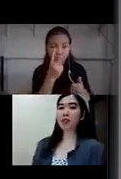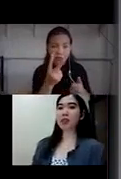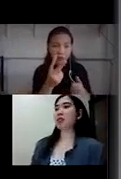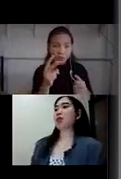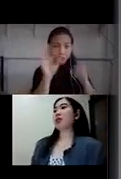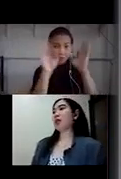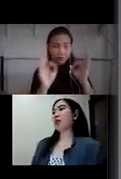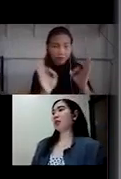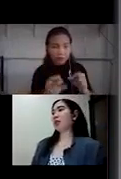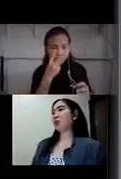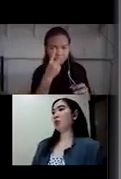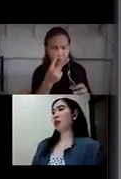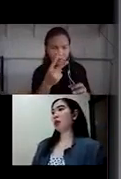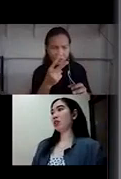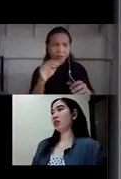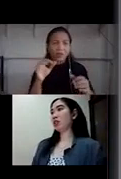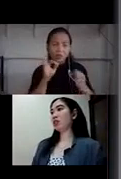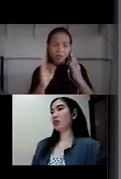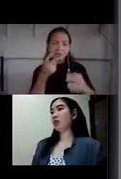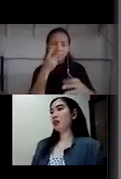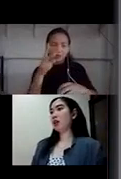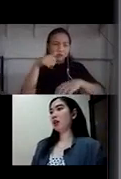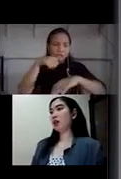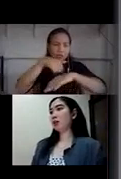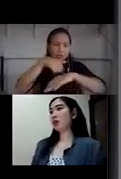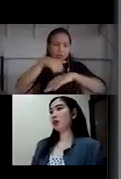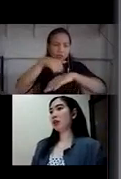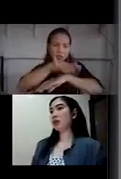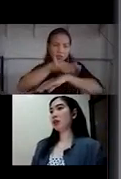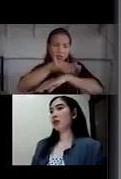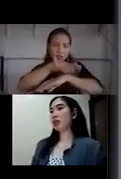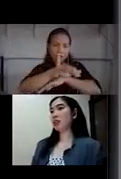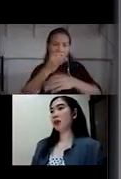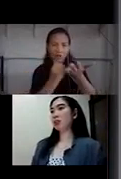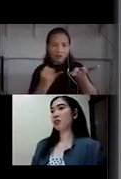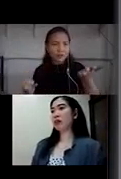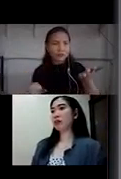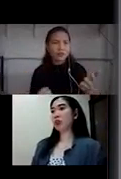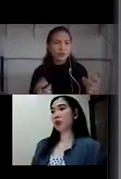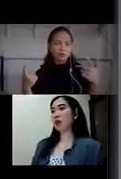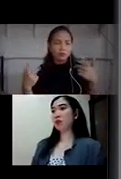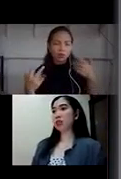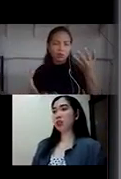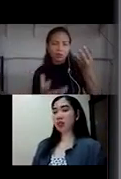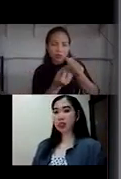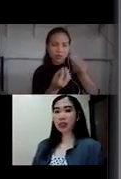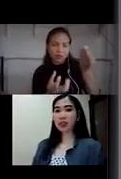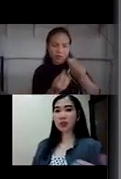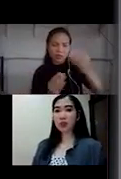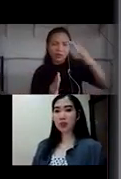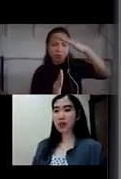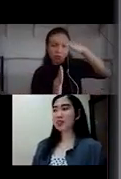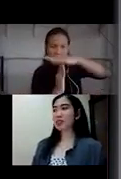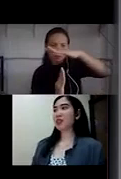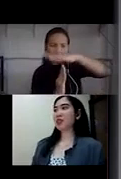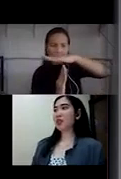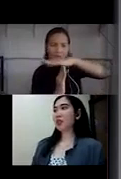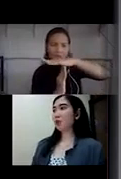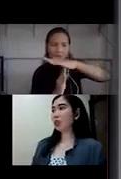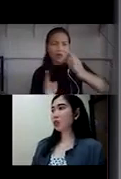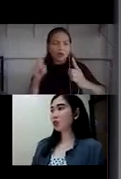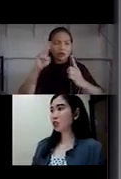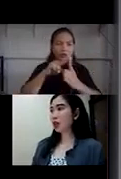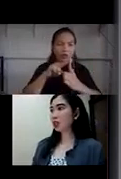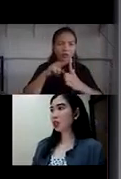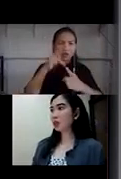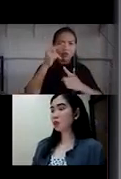items. Yan. So, meron ditong content expires November 12, 2020 hanggang bukas. Then,